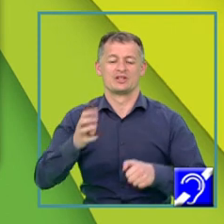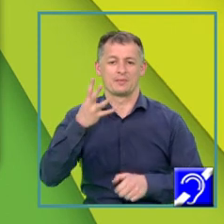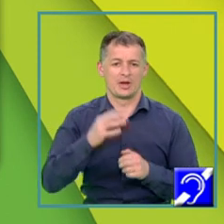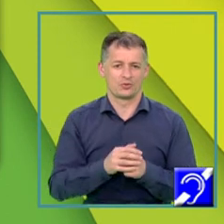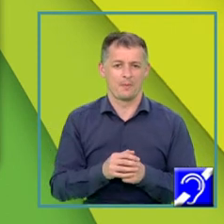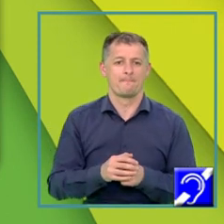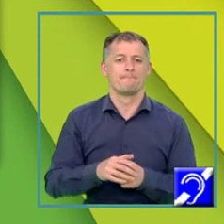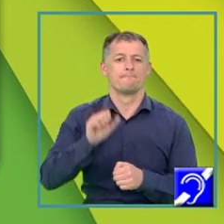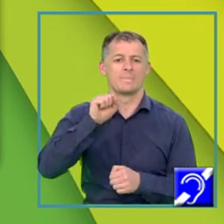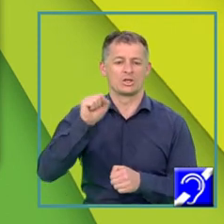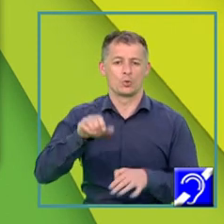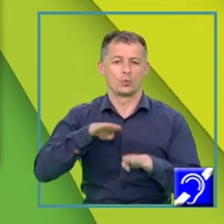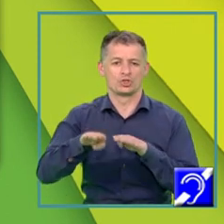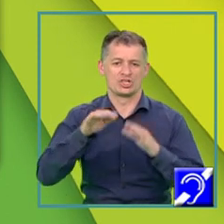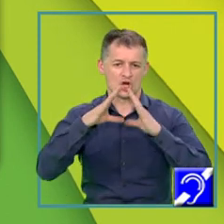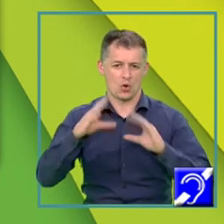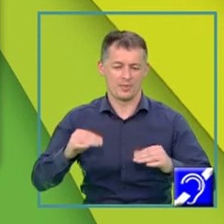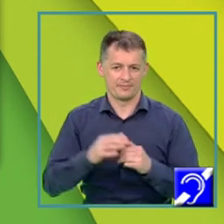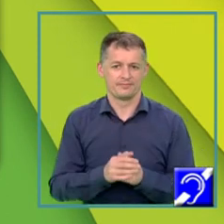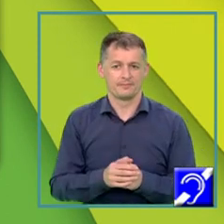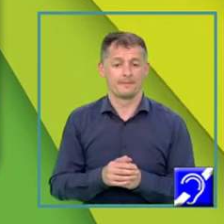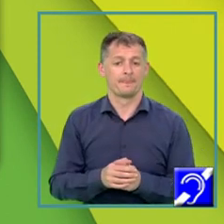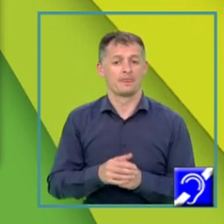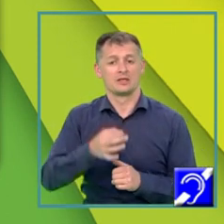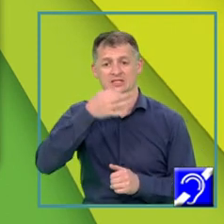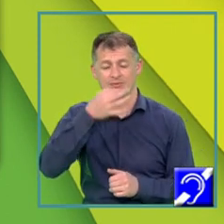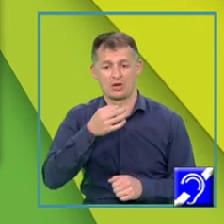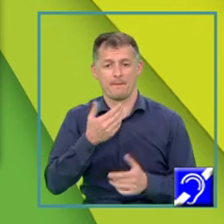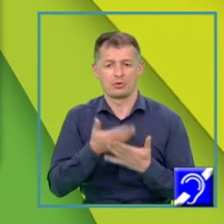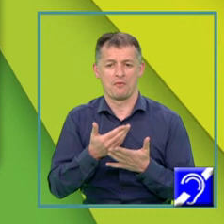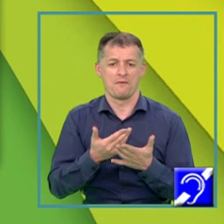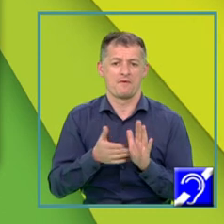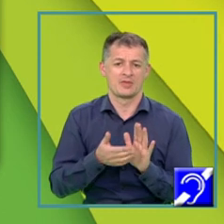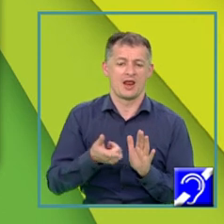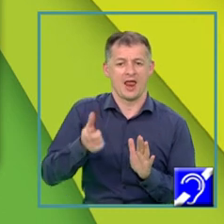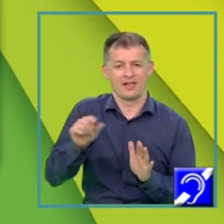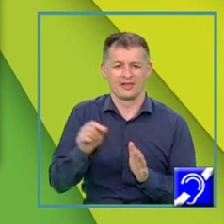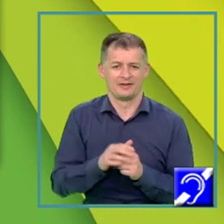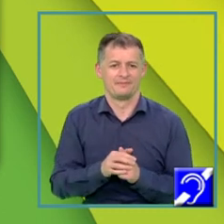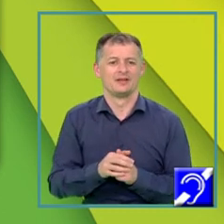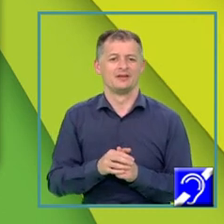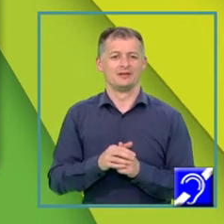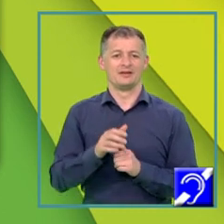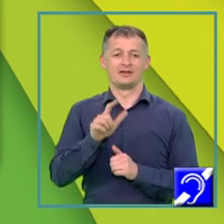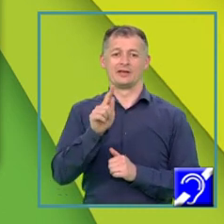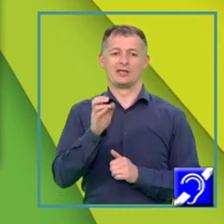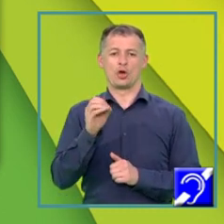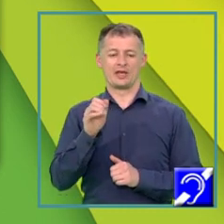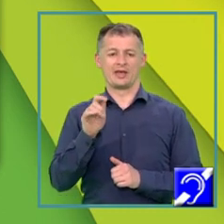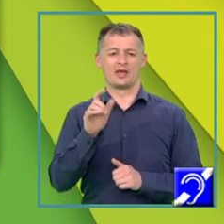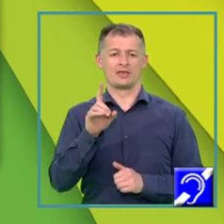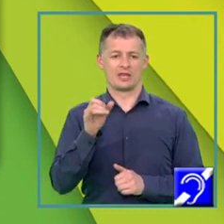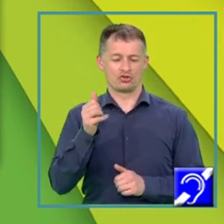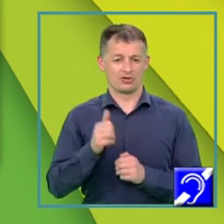același cu Partidul Comunist. Ce caracteristică, printre altele, faptul că Gheorghe Gheorghiu Dej, care a redactat această declarație,